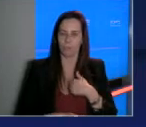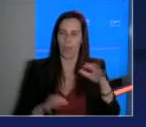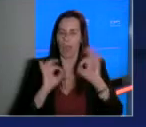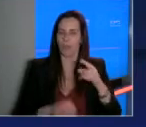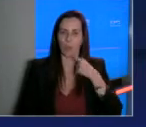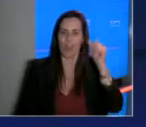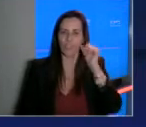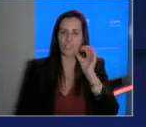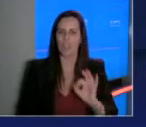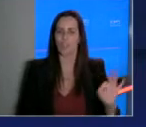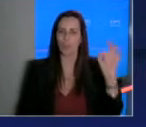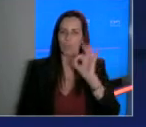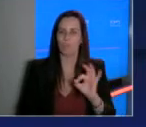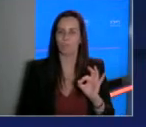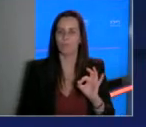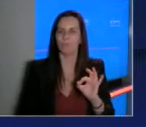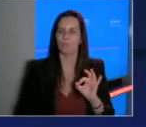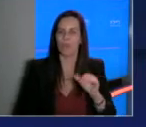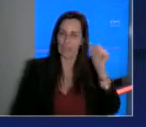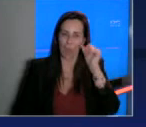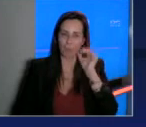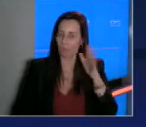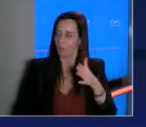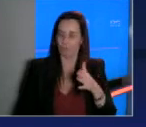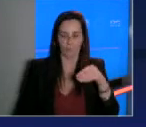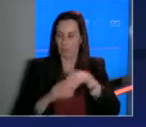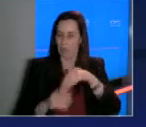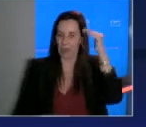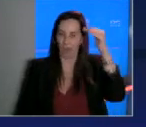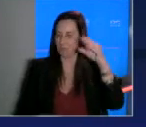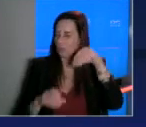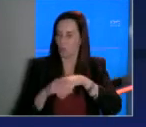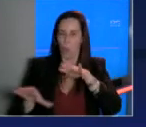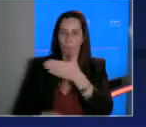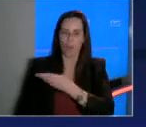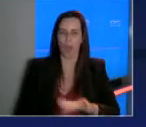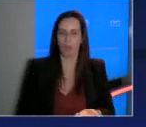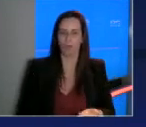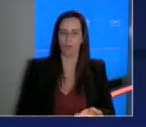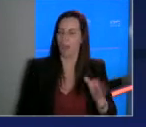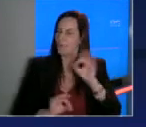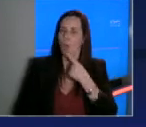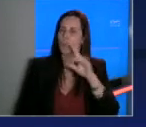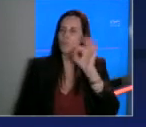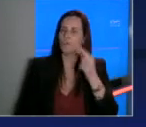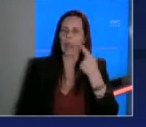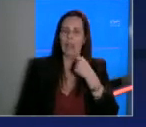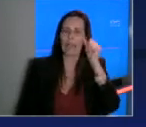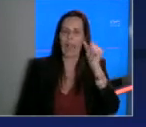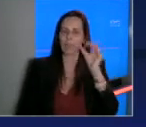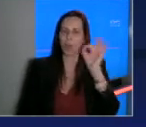גבי אשכנזי. גבי אשכנזי הלך עם גנץ לתוך הקואליציה, אף אחד לא הזכיר את השם